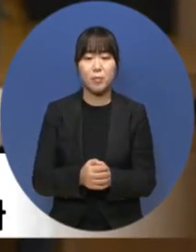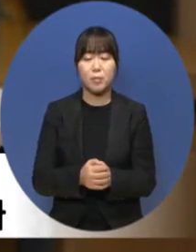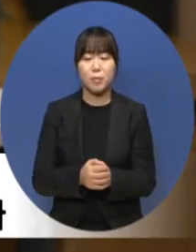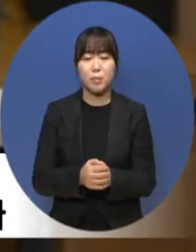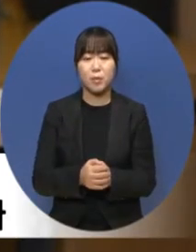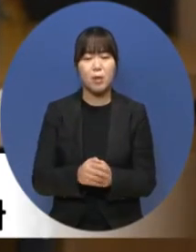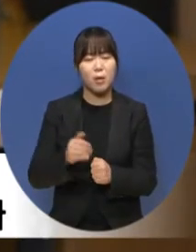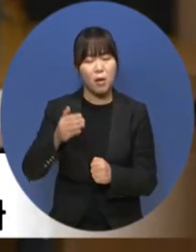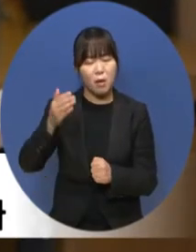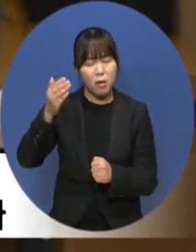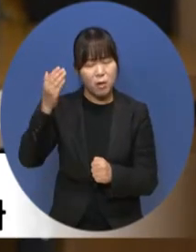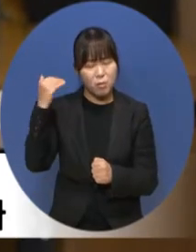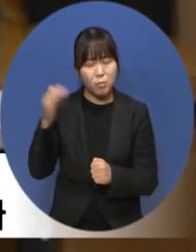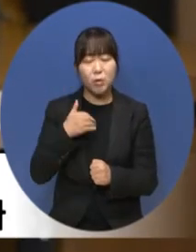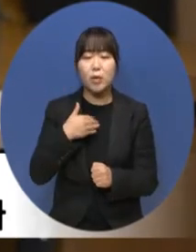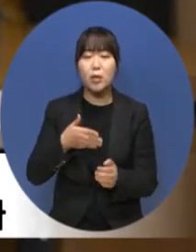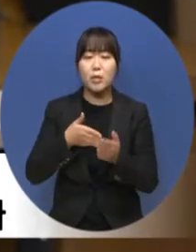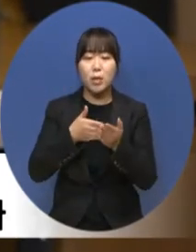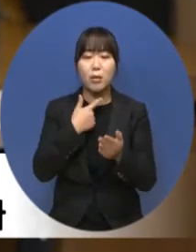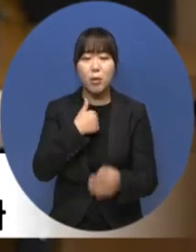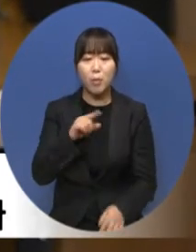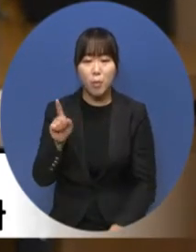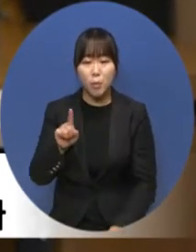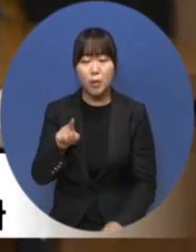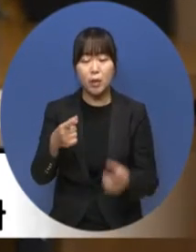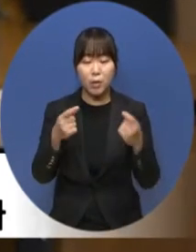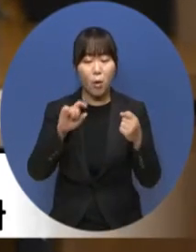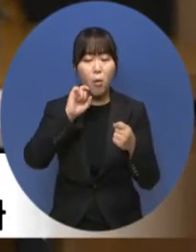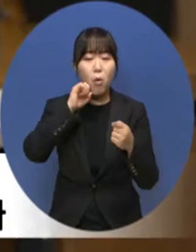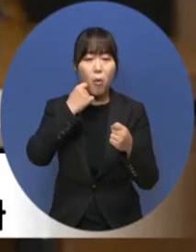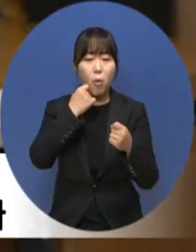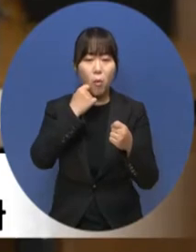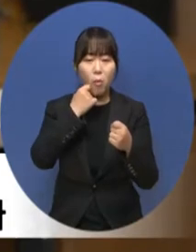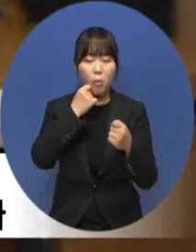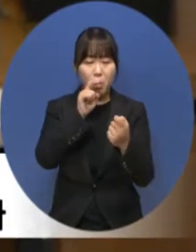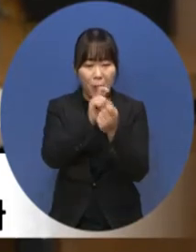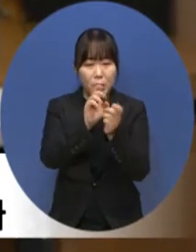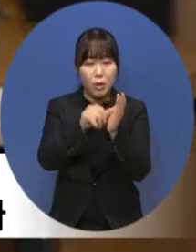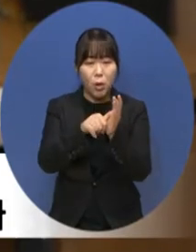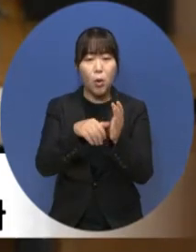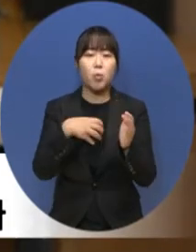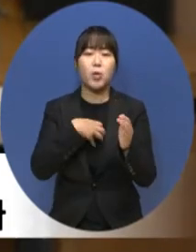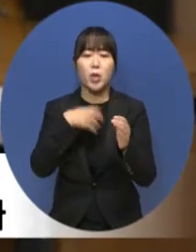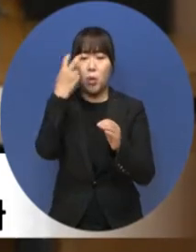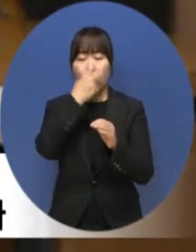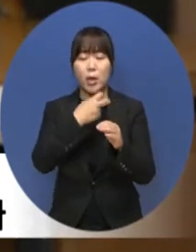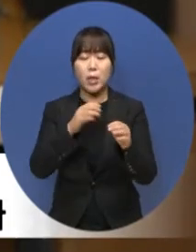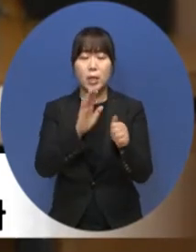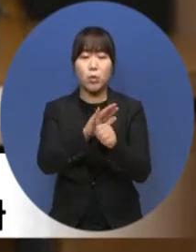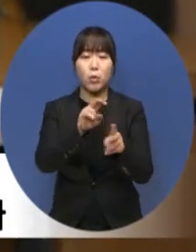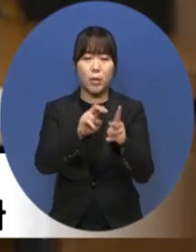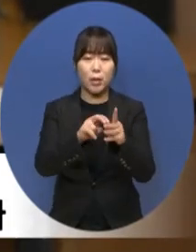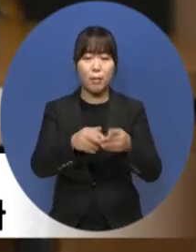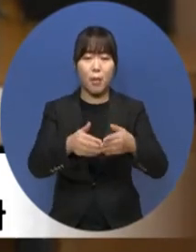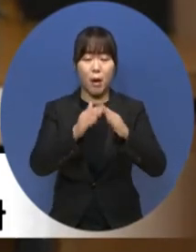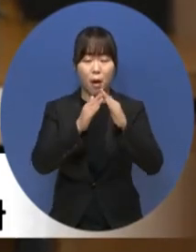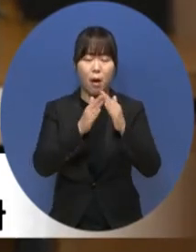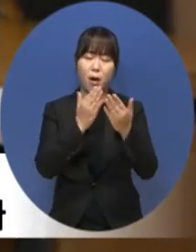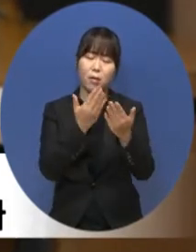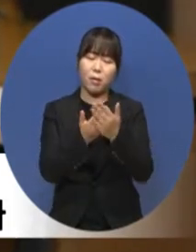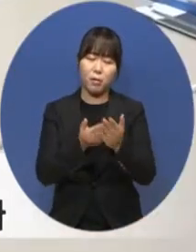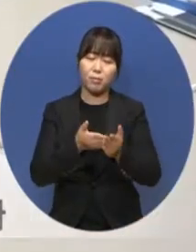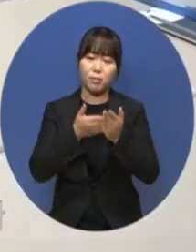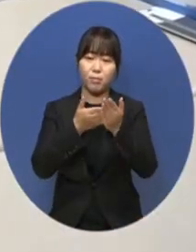제가 예전부터 제안했던 게 뭐냐면 이러한 어려움이 왔을 때 위기관리 지원센터를 하나 만들자 이런